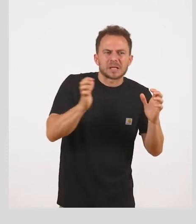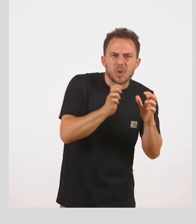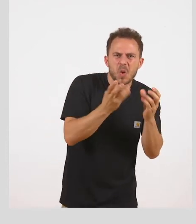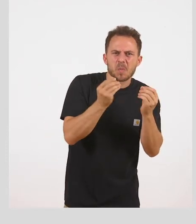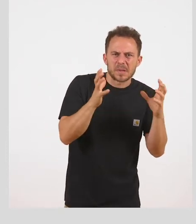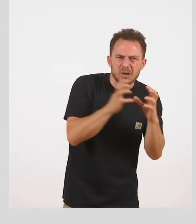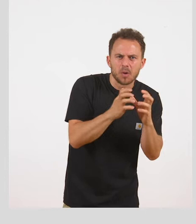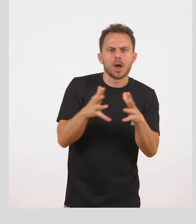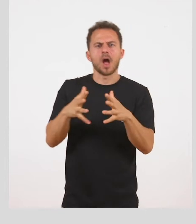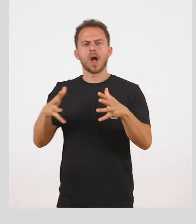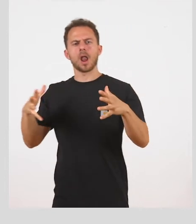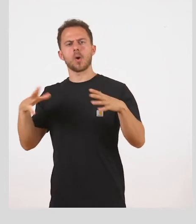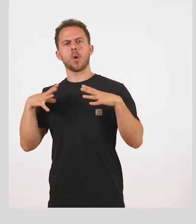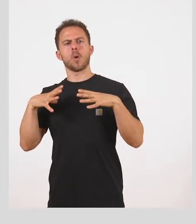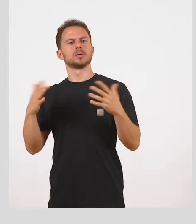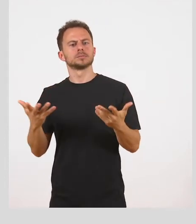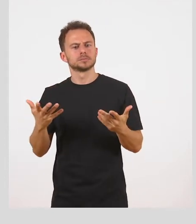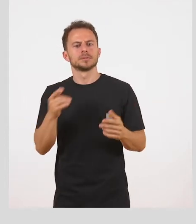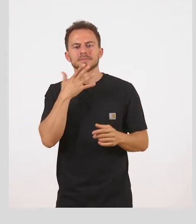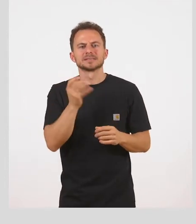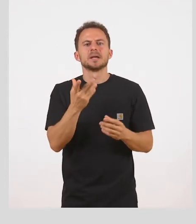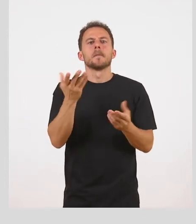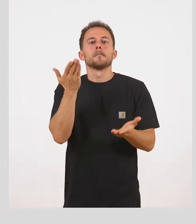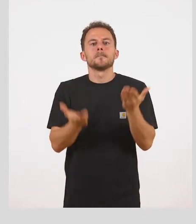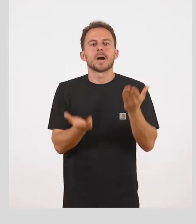ποσότητα της μάζας στη μονάδα του όγκου.